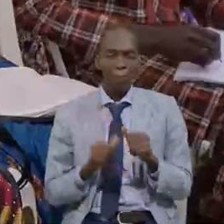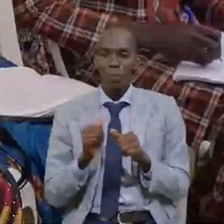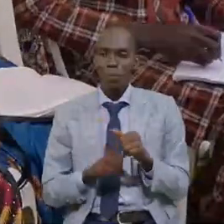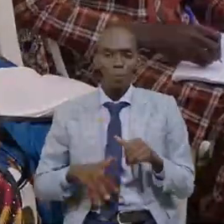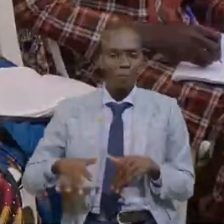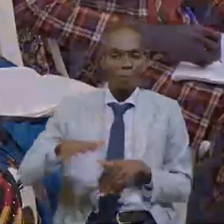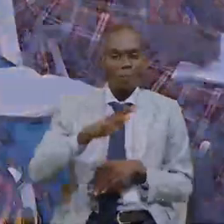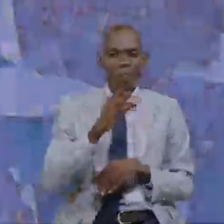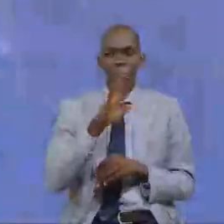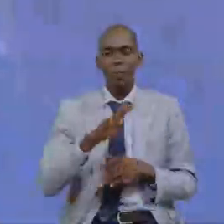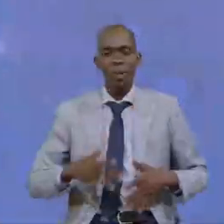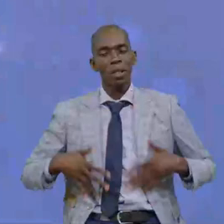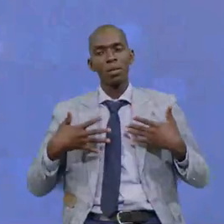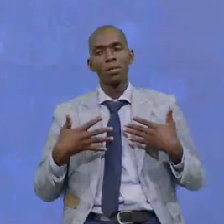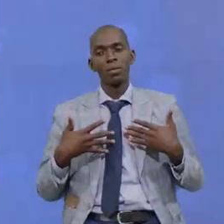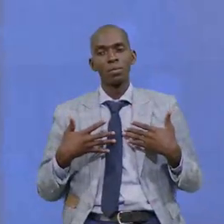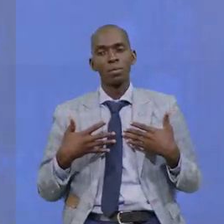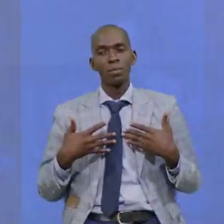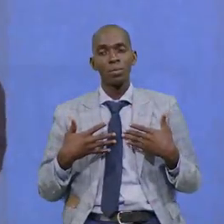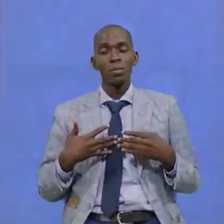Tout domaine de ta vie,